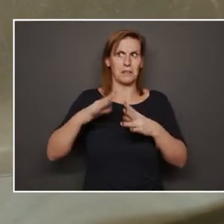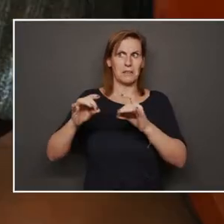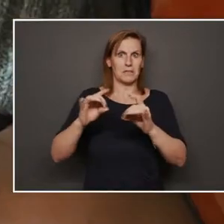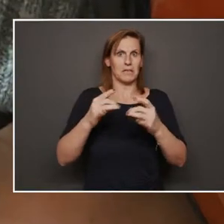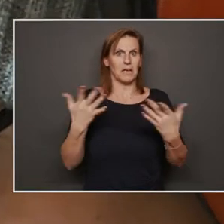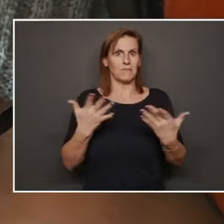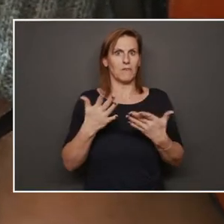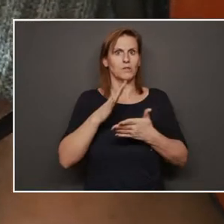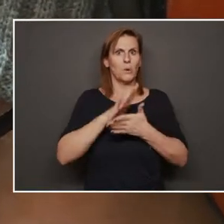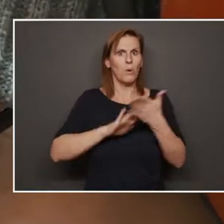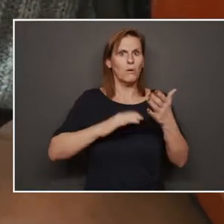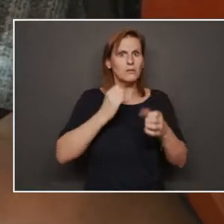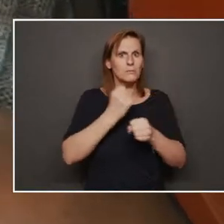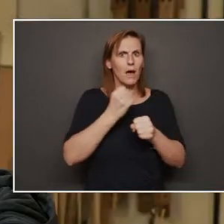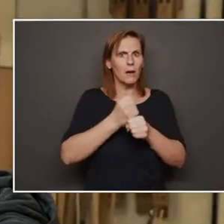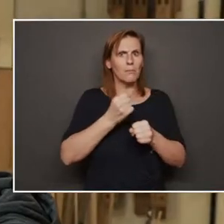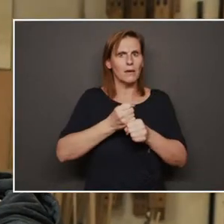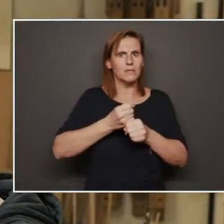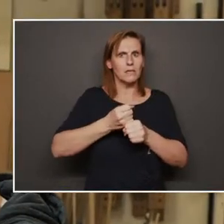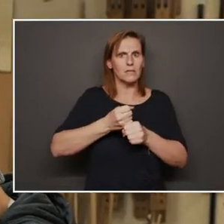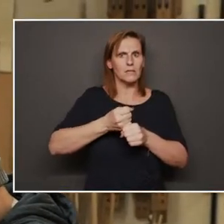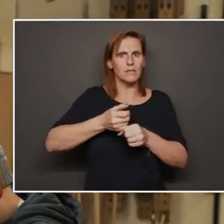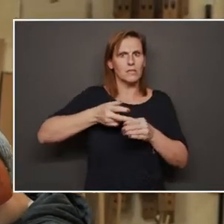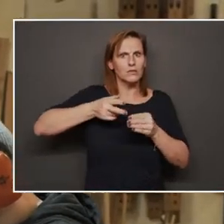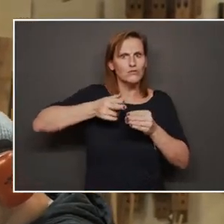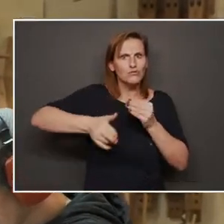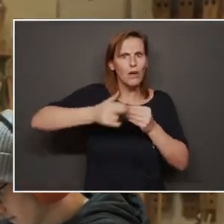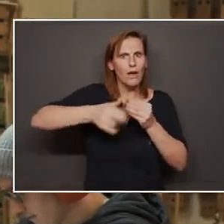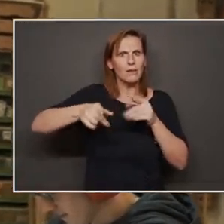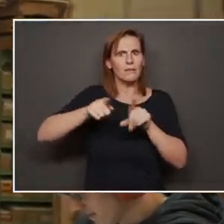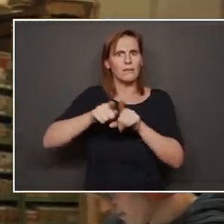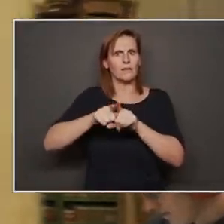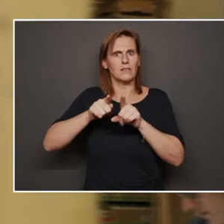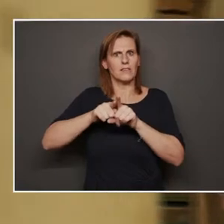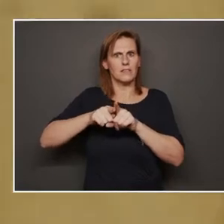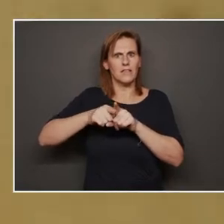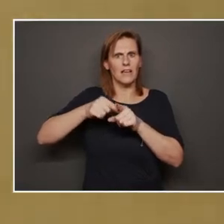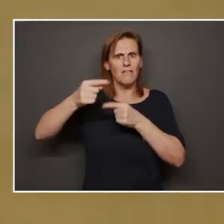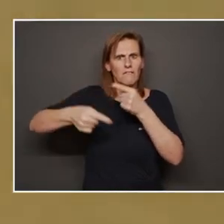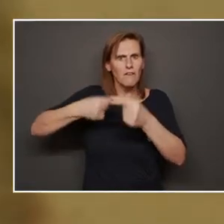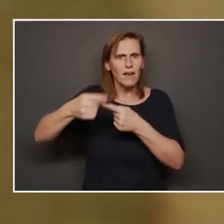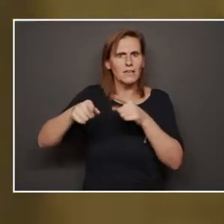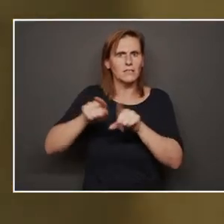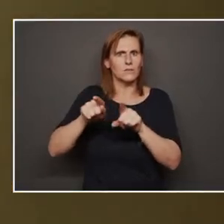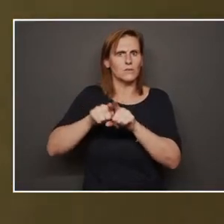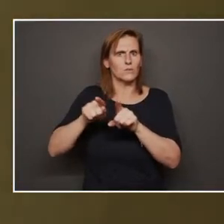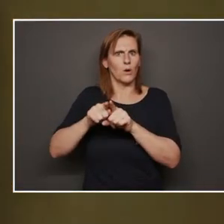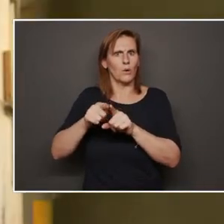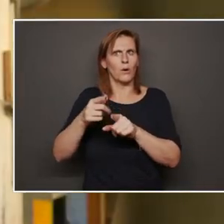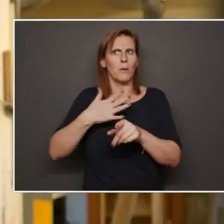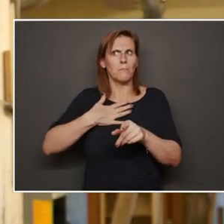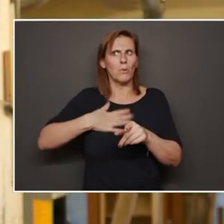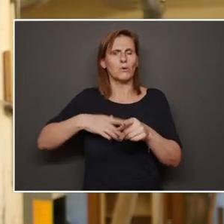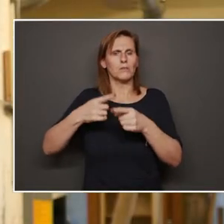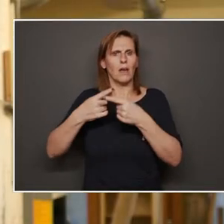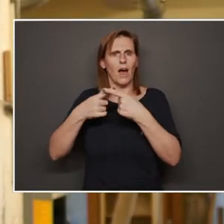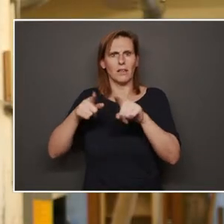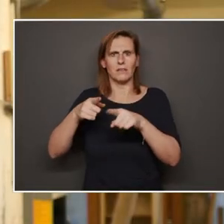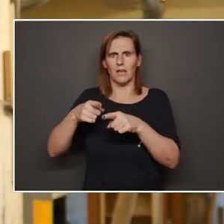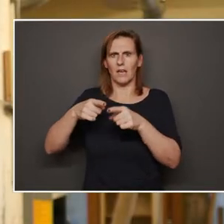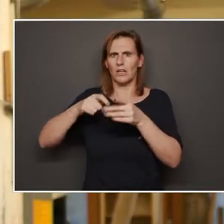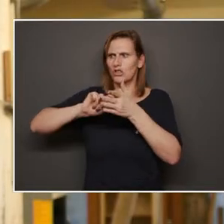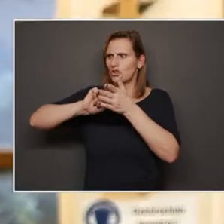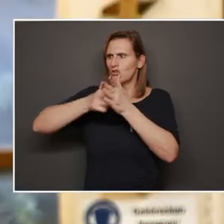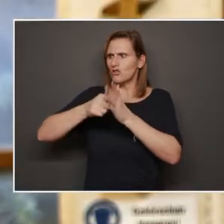Holz bearbeiten, Holz zuschneiden, fräsen und schleifen. Ich wollte eigentlich im Lehrberuf Spengler lernen, habe es aber durch